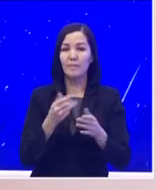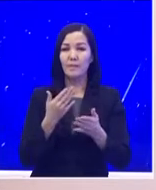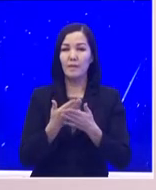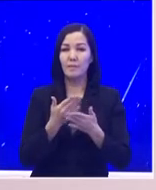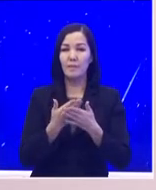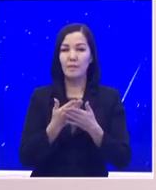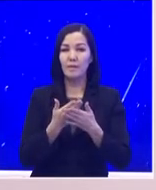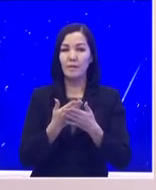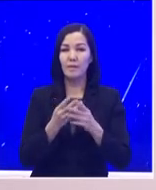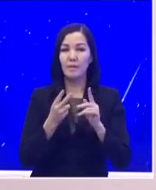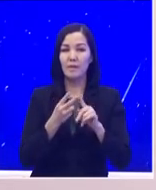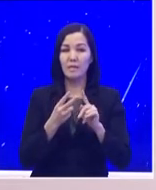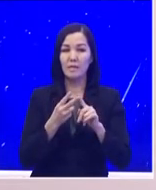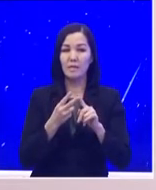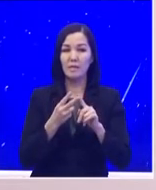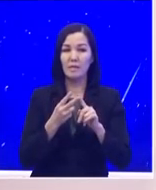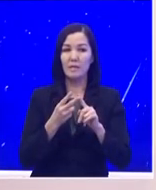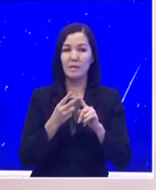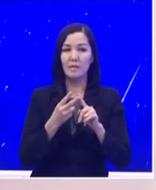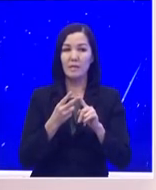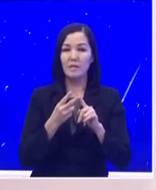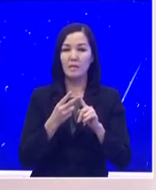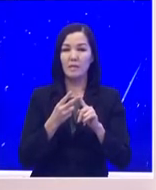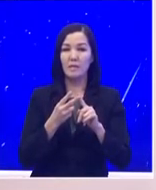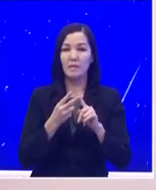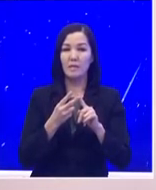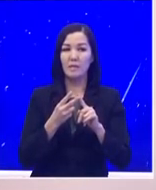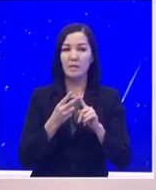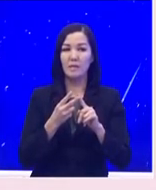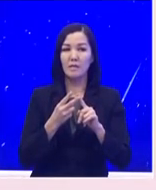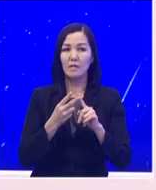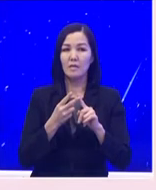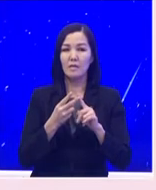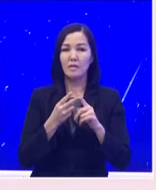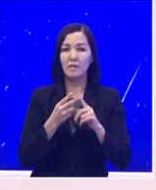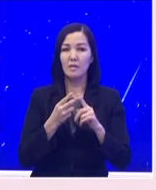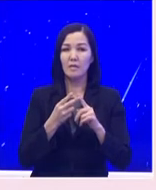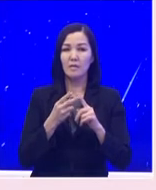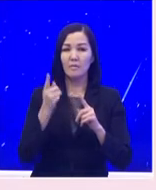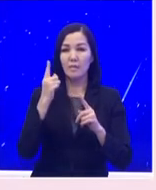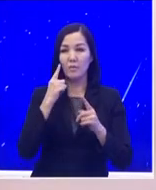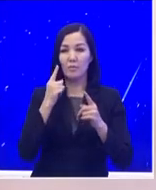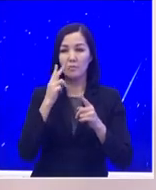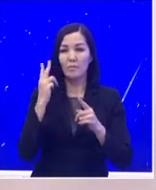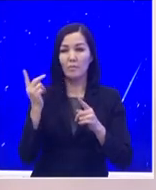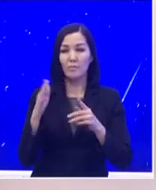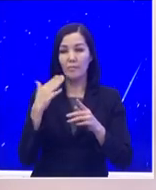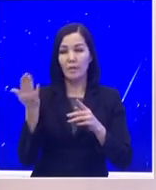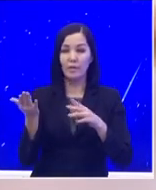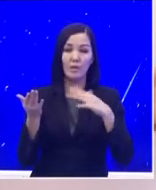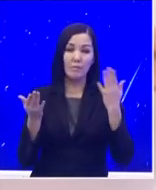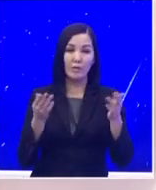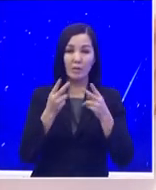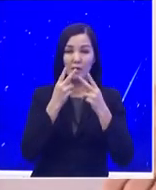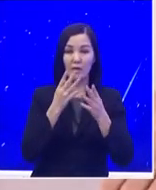ұстай аласыз. Екіншіден жан-жағыңызға қарап қорғай аласыз. Яғни көзіңізді екі жаққа қарай ауыстыра бастаған кезде